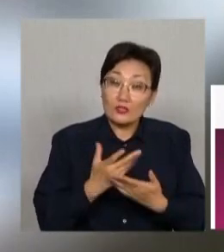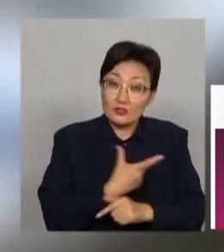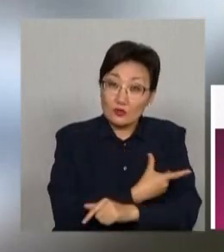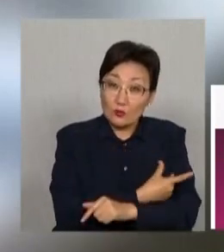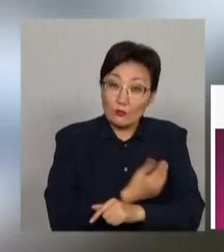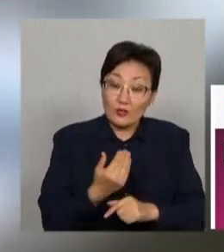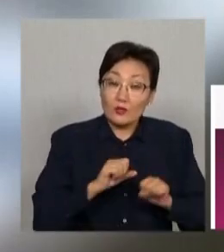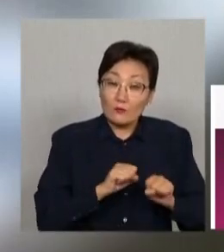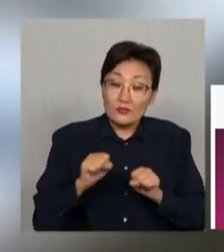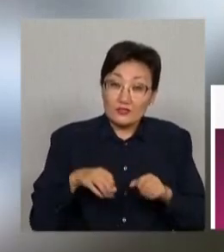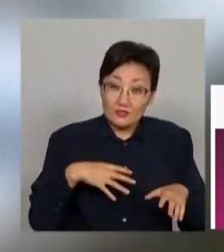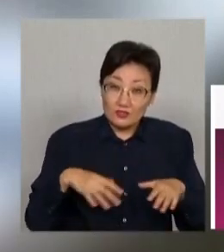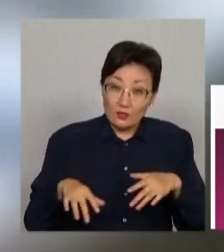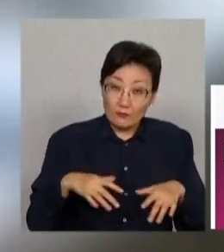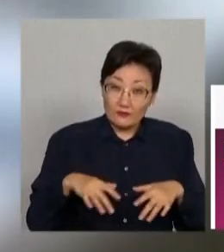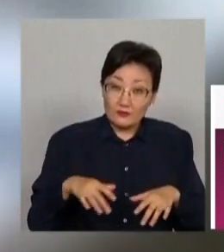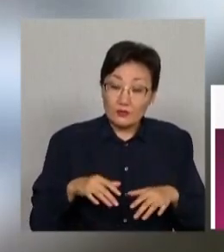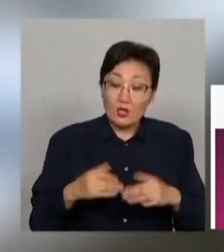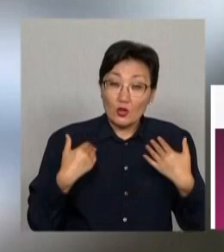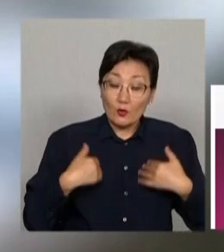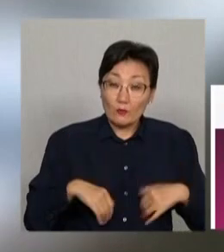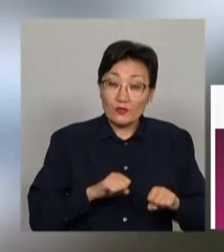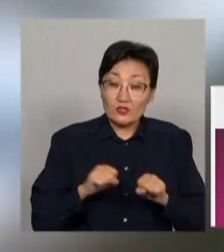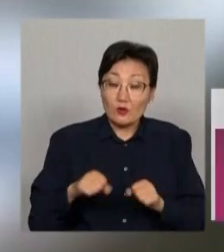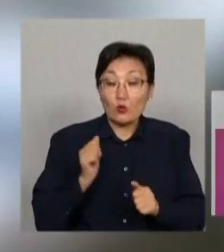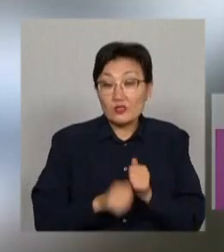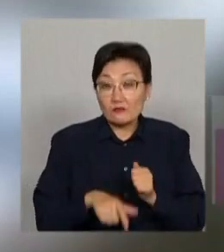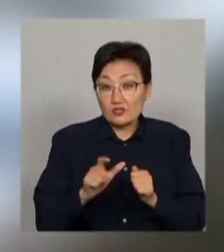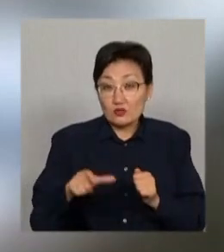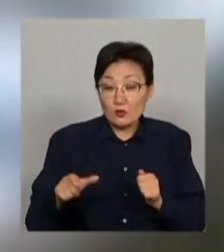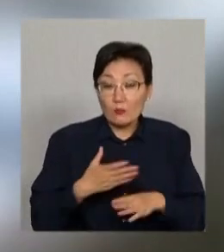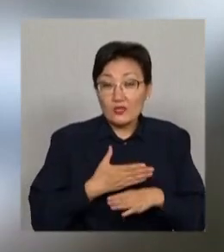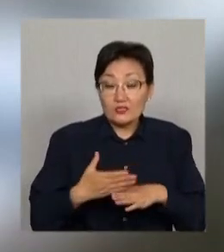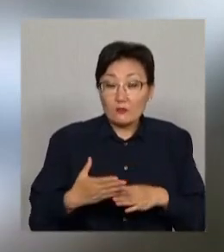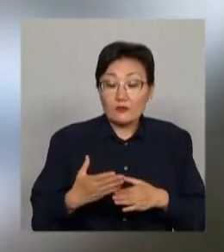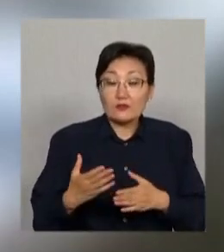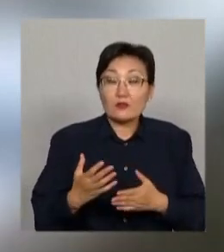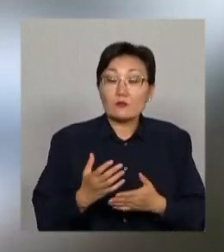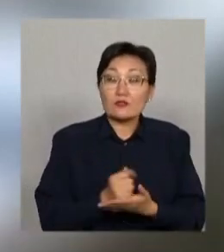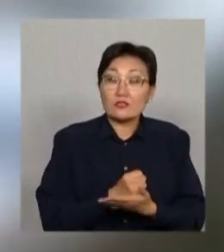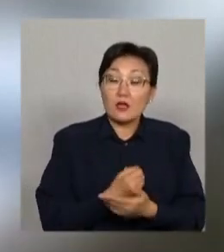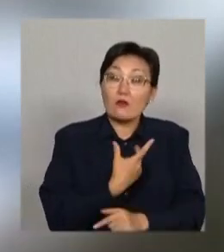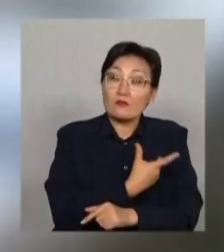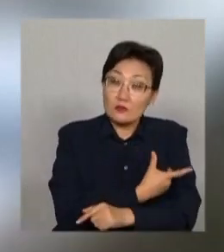стойкие. Ослабевание иммунитета у каждого человека после принятия определенных